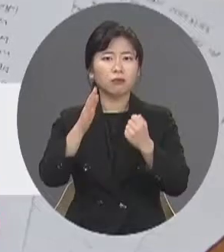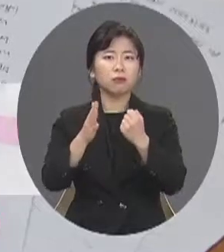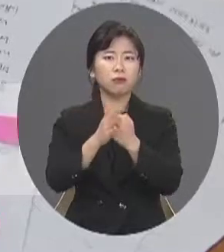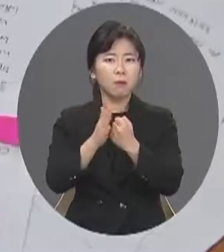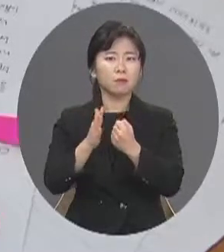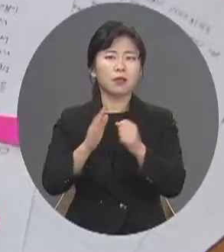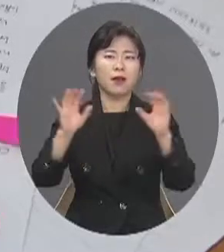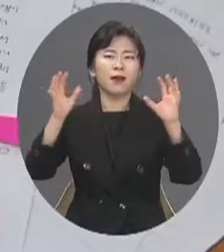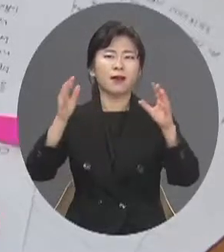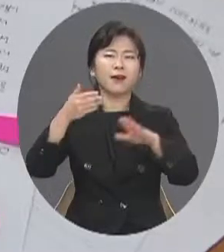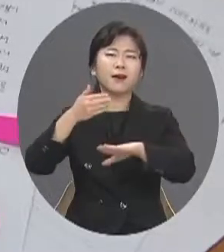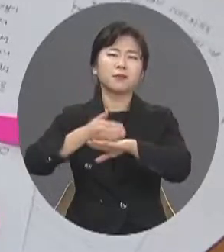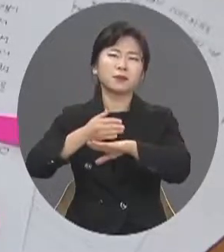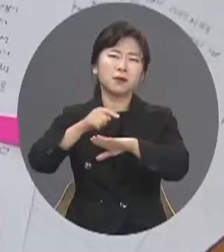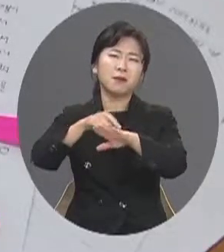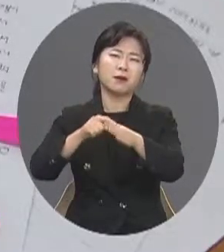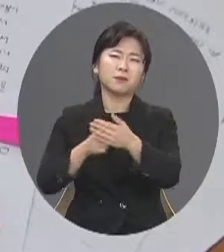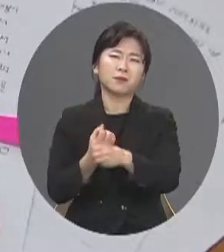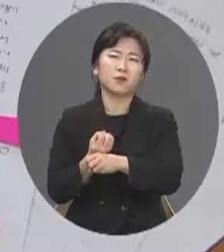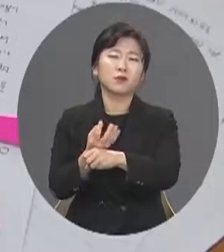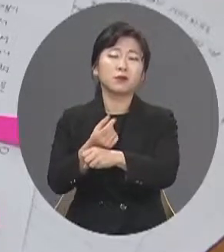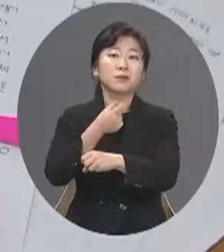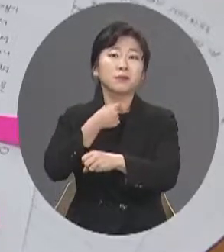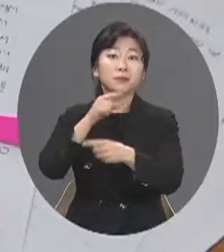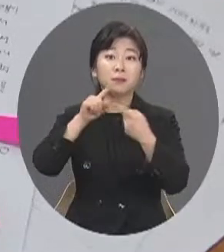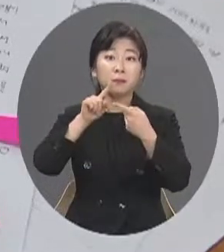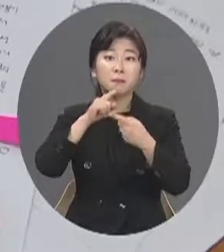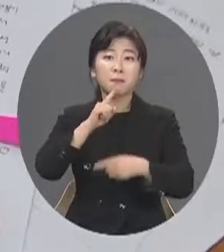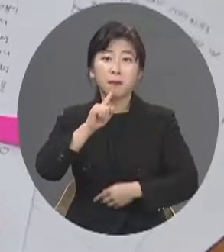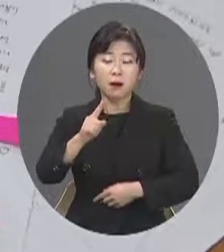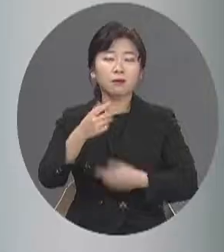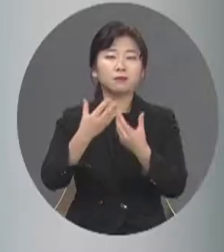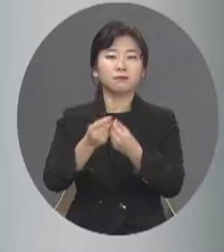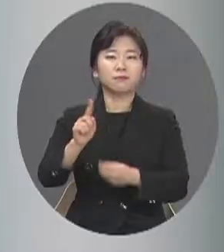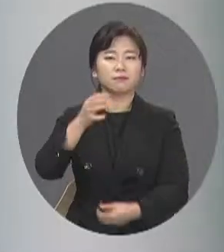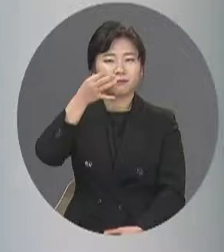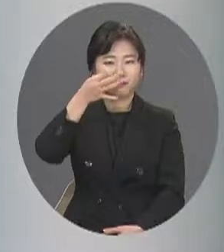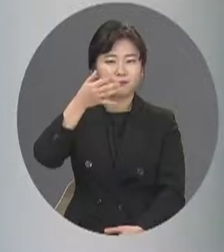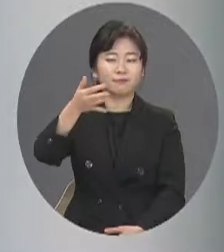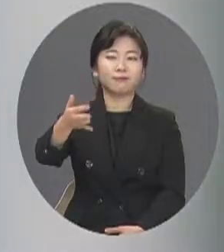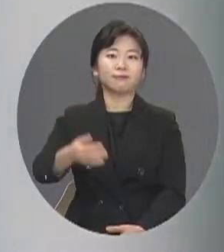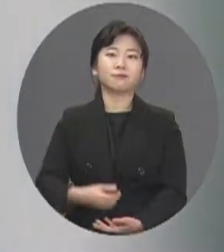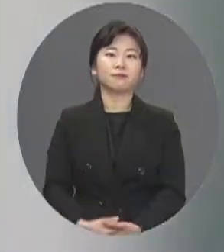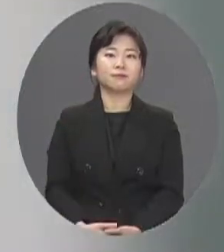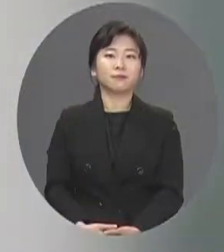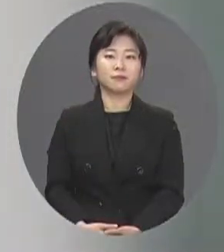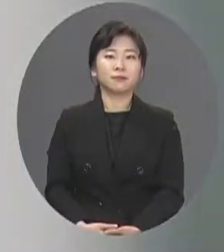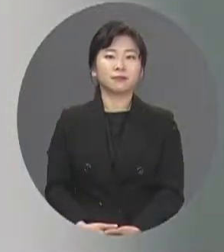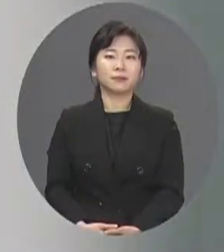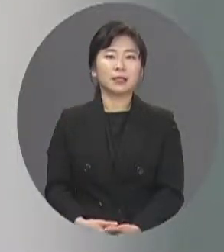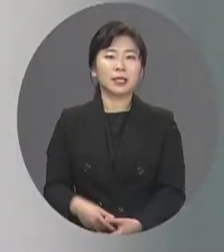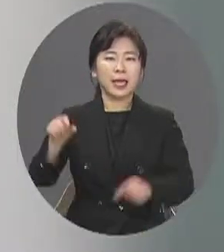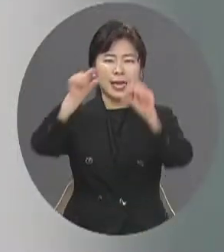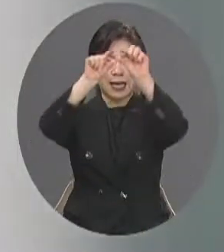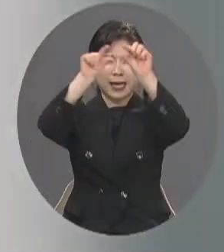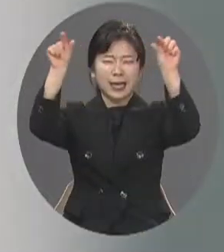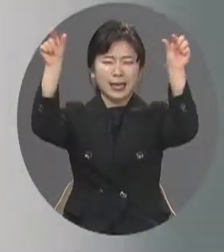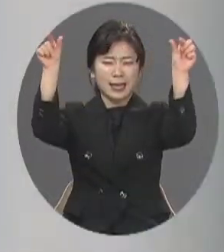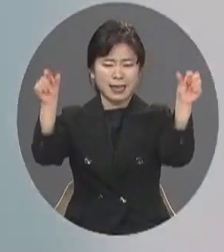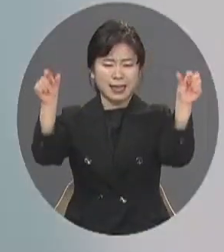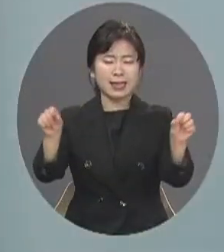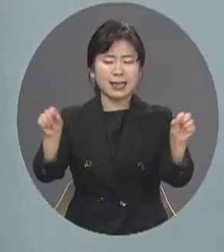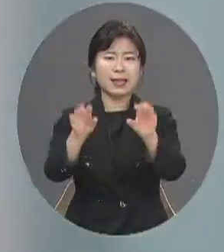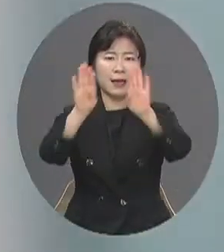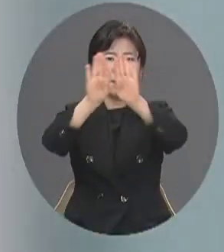어린이들이 감사함을 전했습니다 서창 후 기자가 취재했습니다 창문 틀에서 비오듯 물이